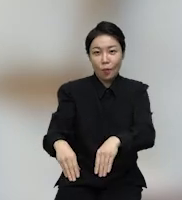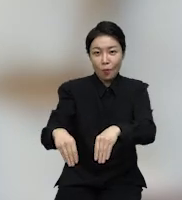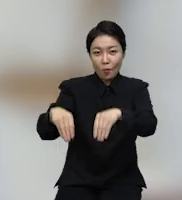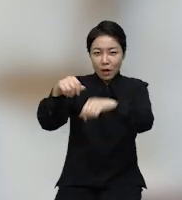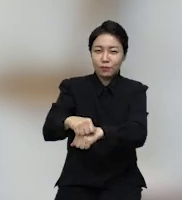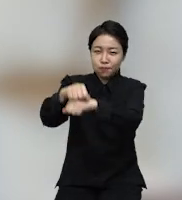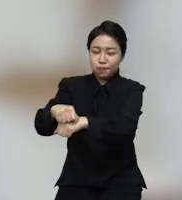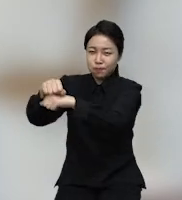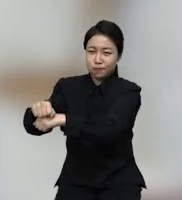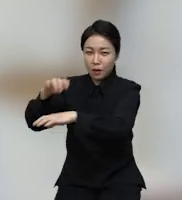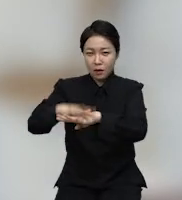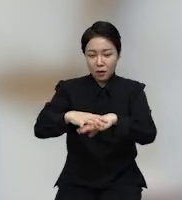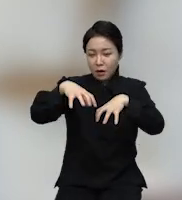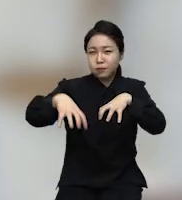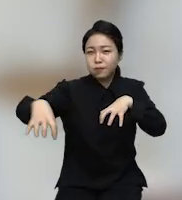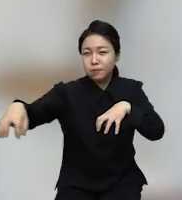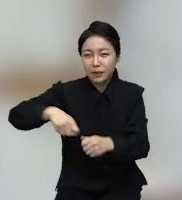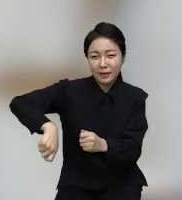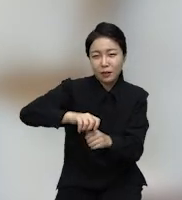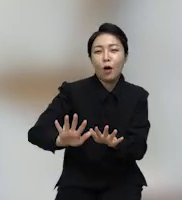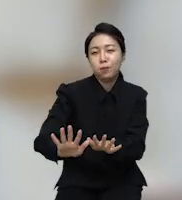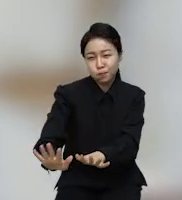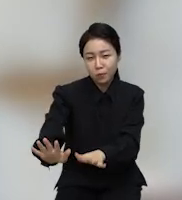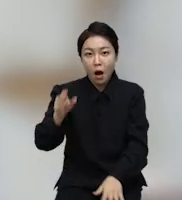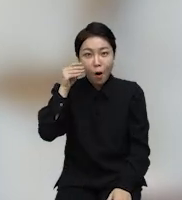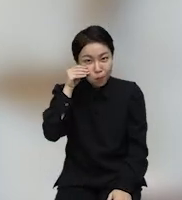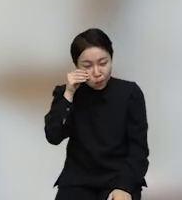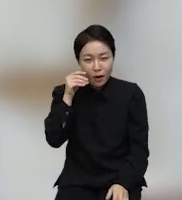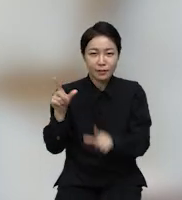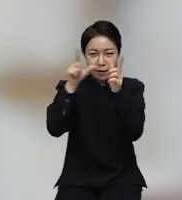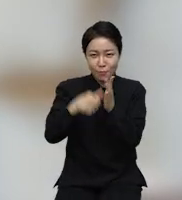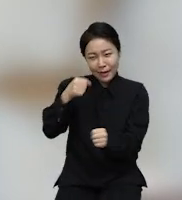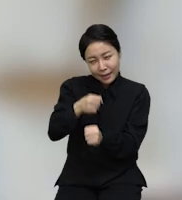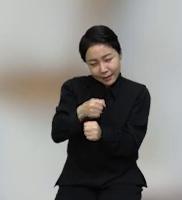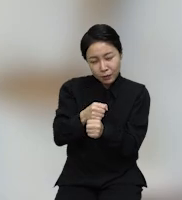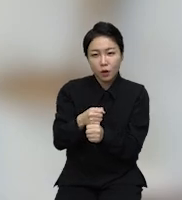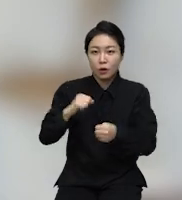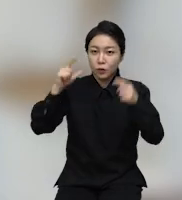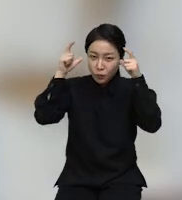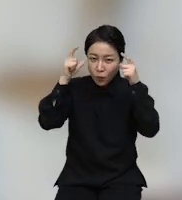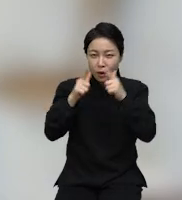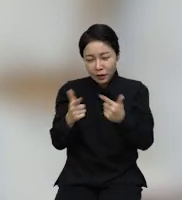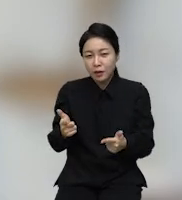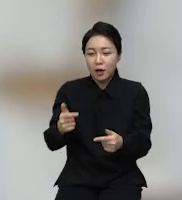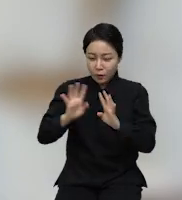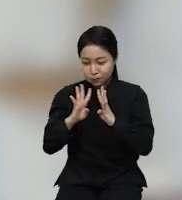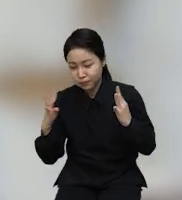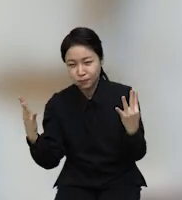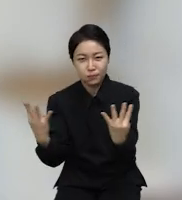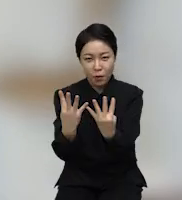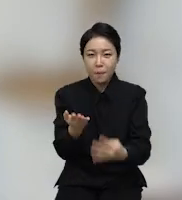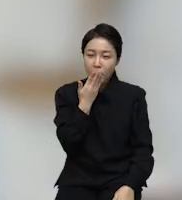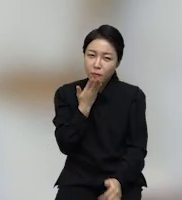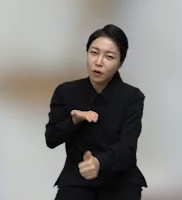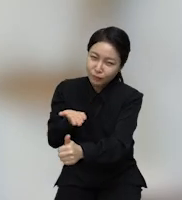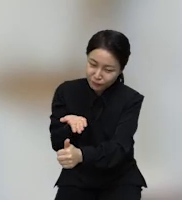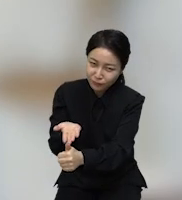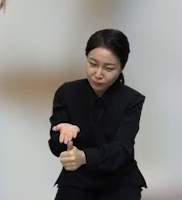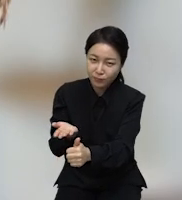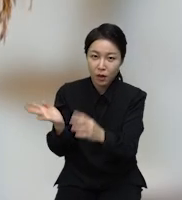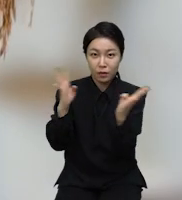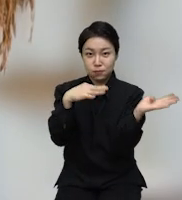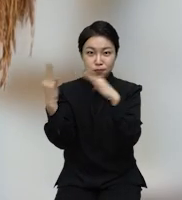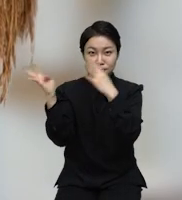농한기에 둘러앉아 다음 해에 사용할 생활용품을 만들거나 짐승의 우리를 찢고 먹이로도 사용했습니다.